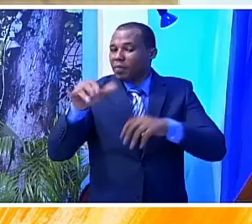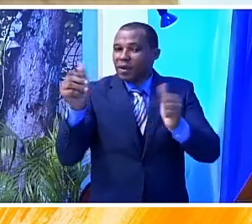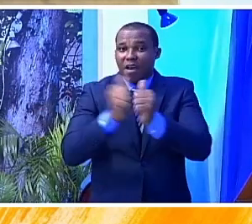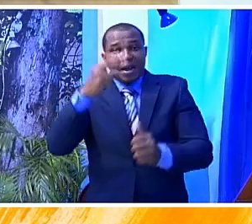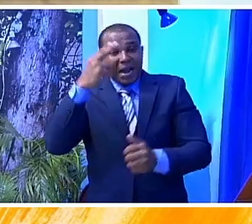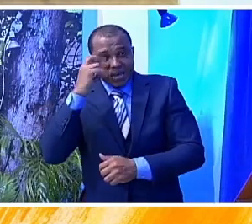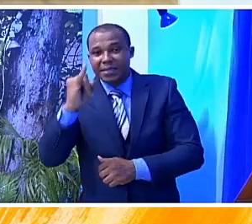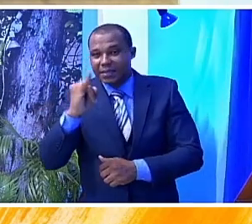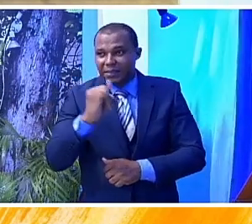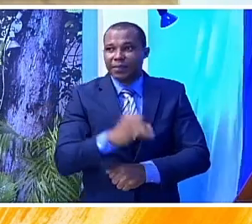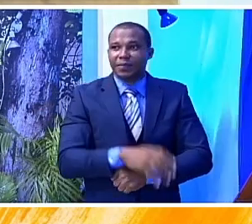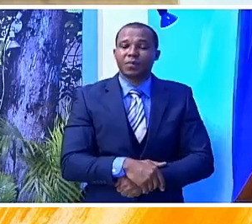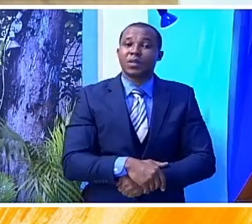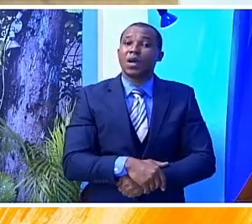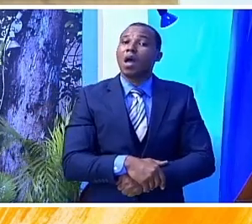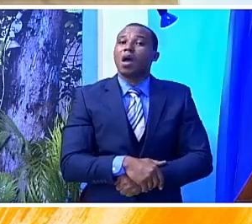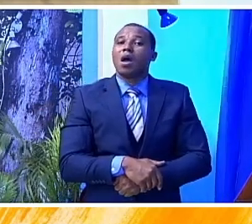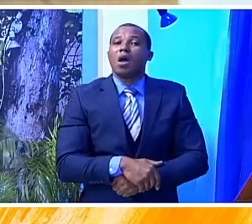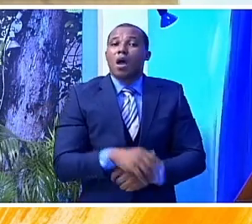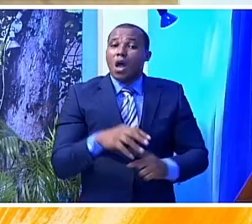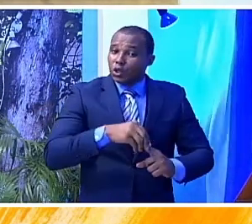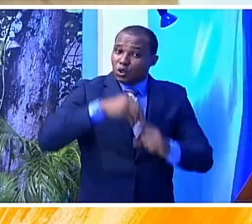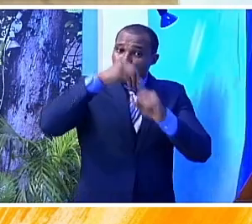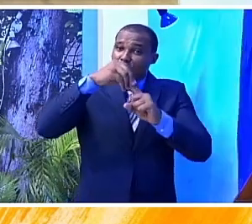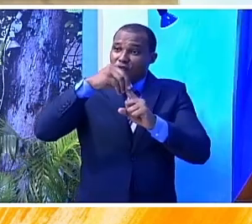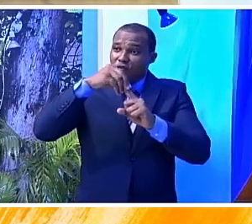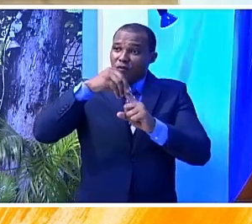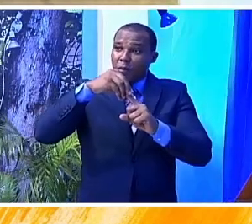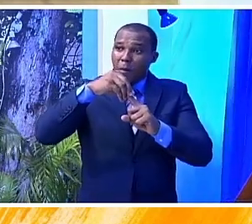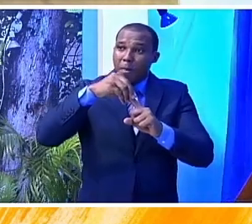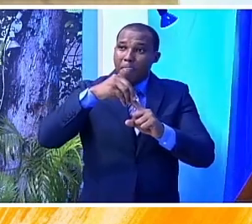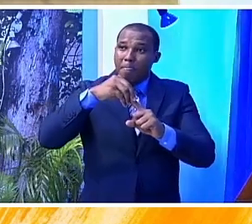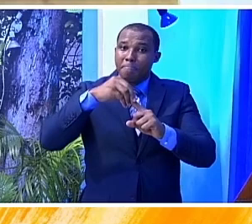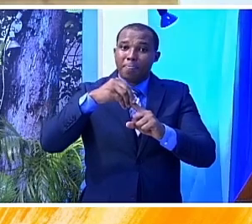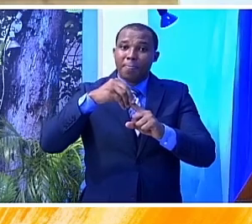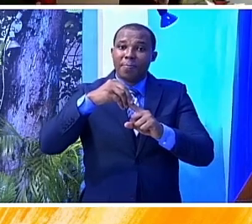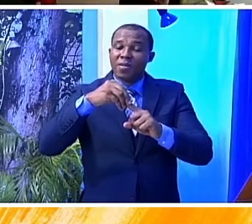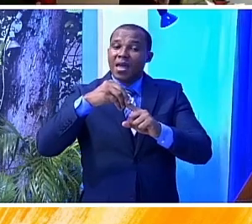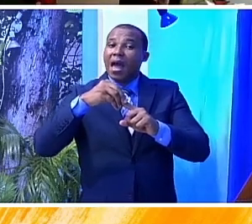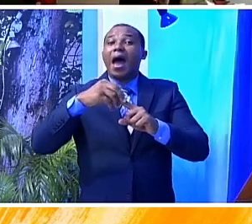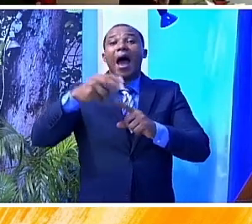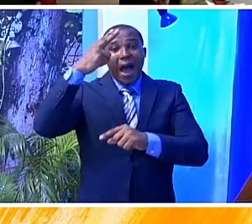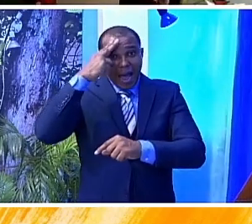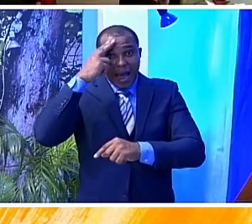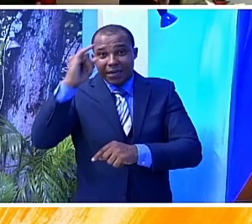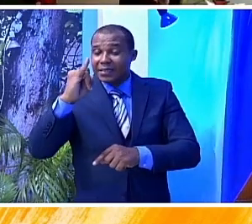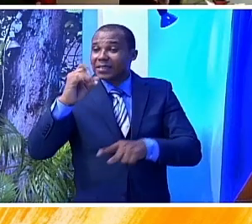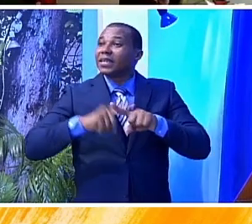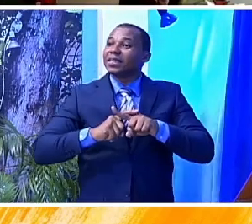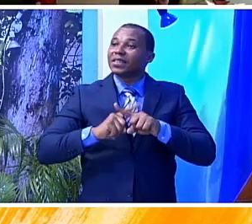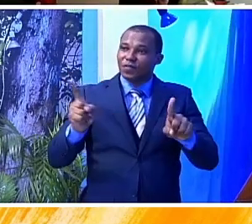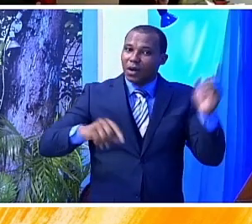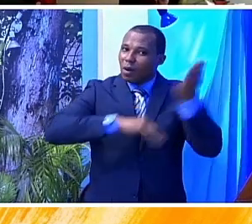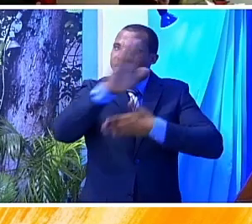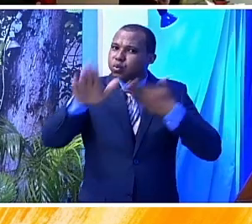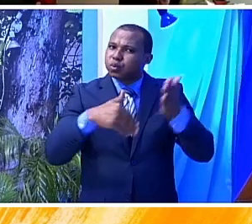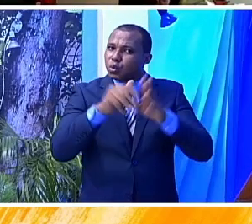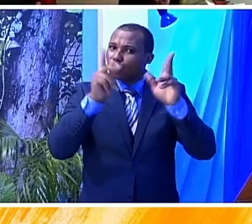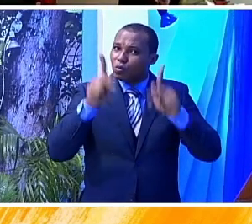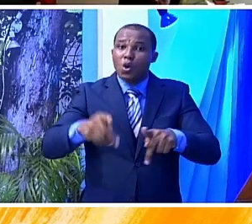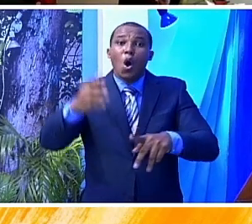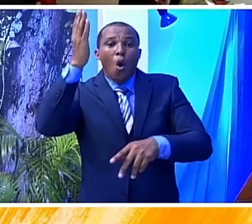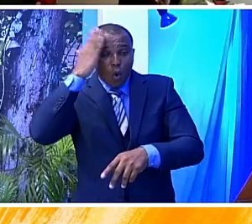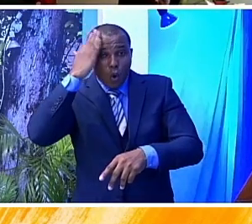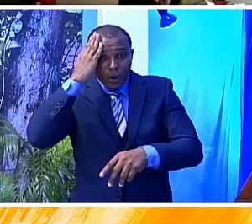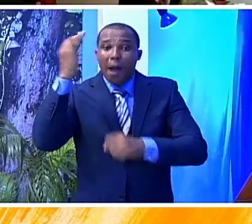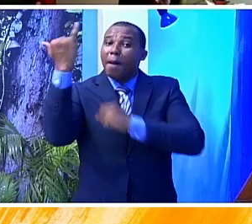sens ça. Sauf que, ça qui passe la caille, nous, et pas ça qui passe la caille, l'autre. Tout le monde connaît que Japon,